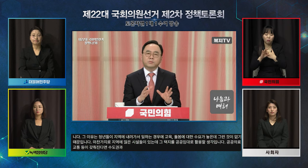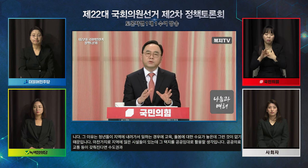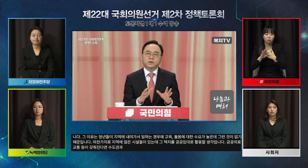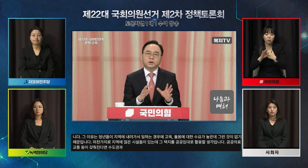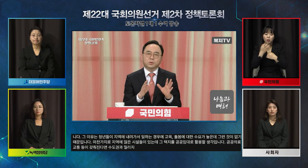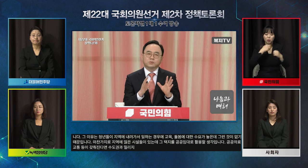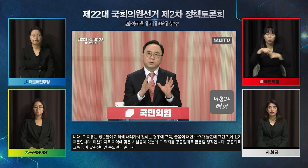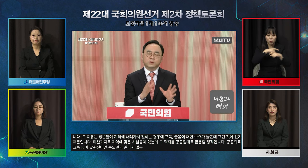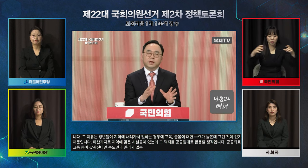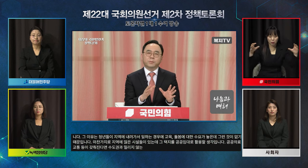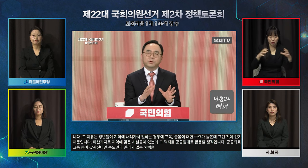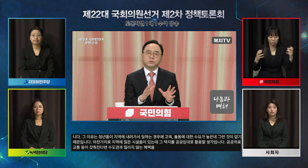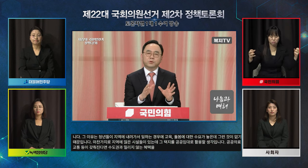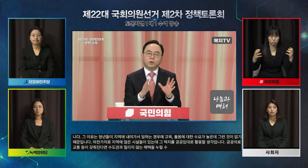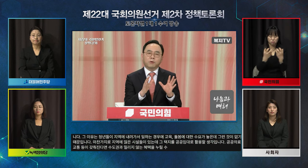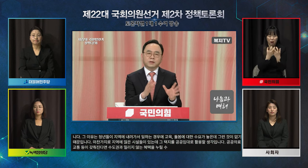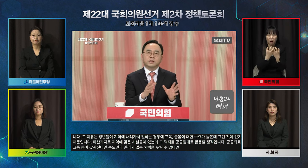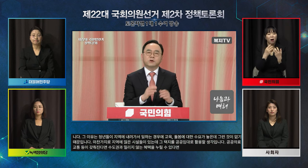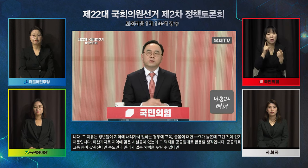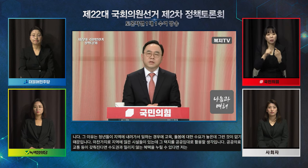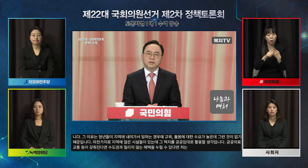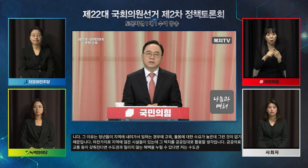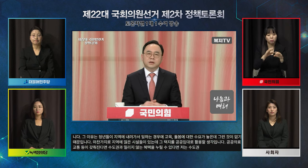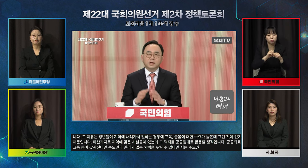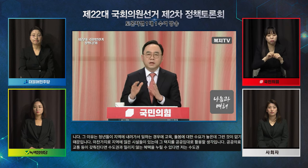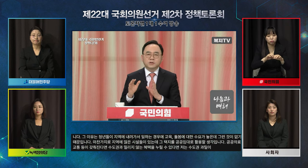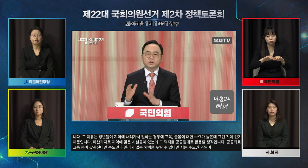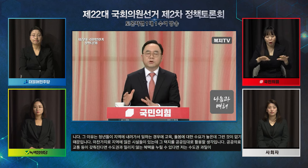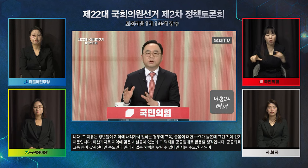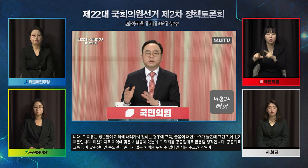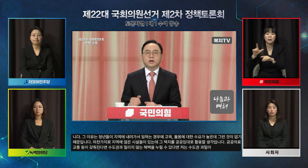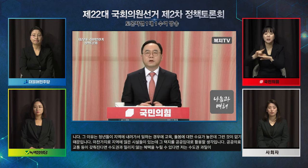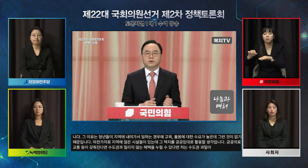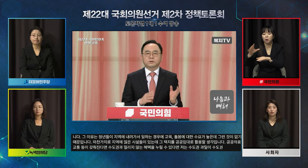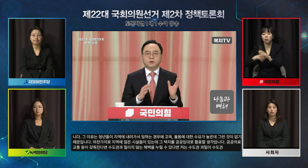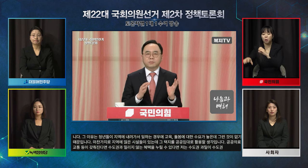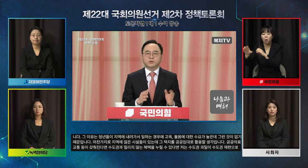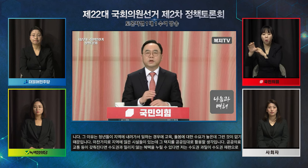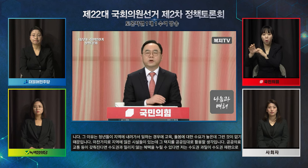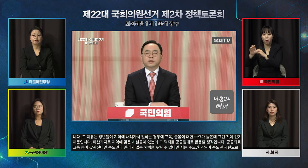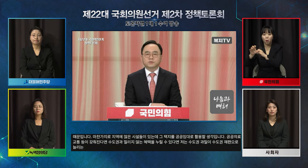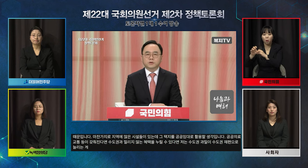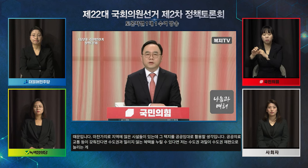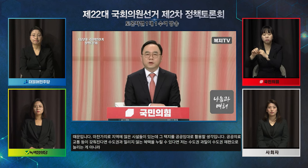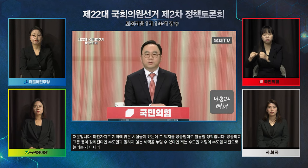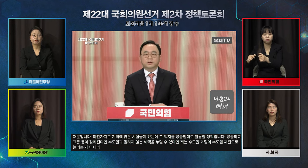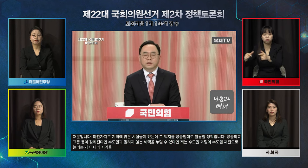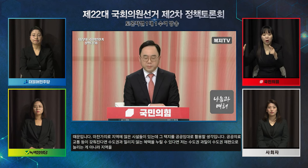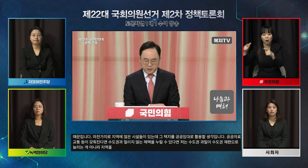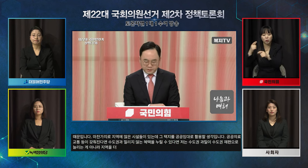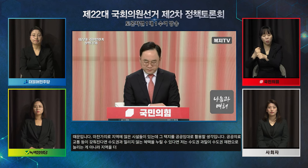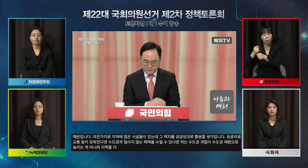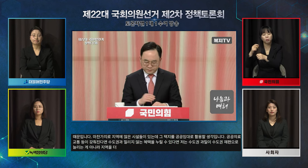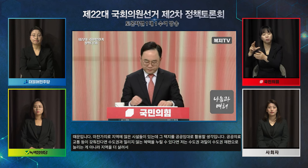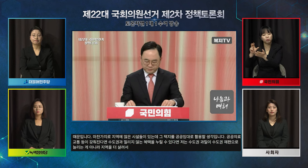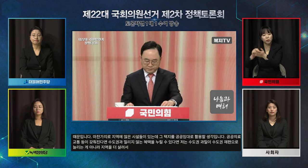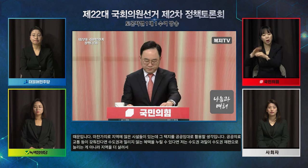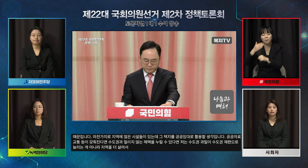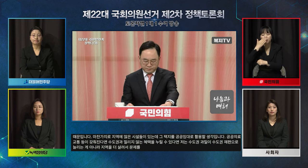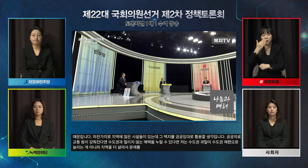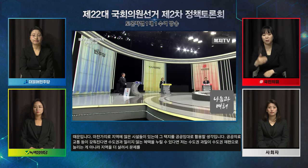수도권 과밀의 문제가 꼭 수도권 재편으로 더 확대되는 것이 아니라 지역을 더 살려서 문제를 해결할 수 있다고 생각을 합니다.